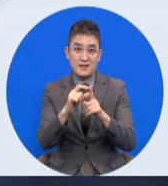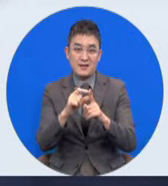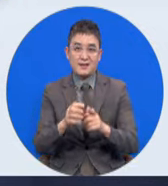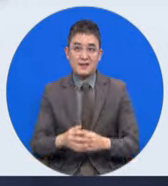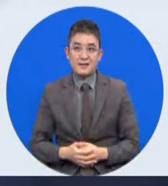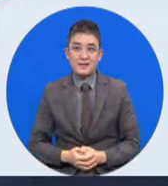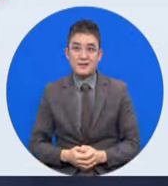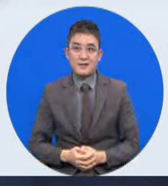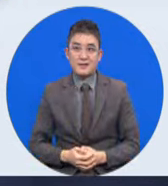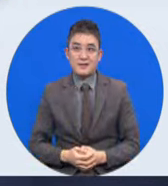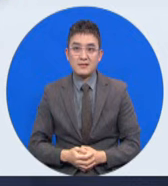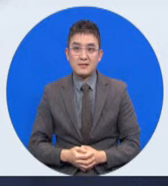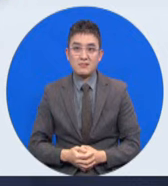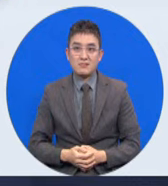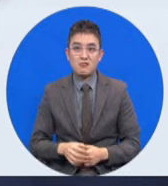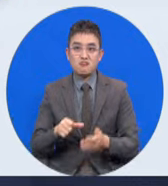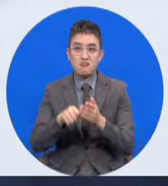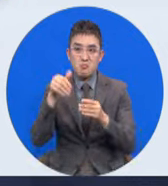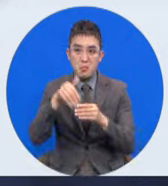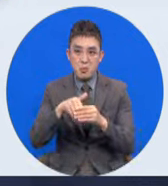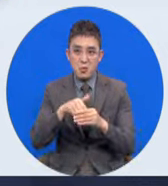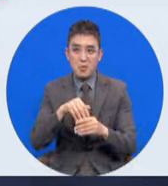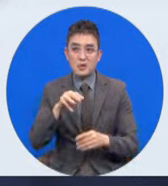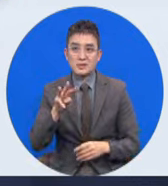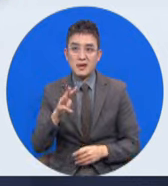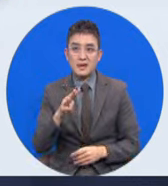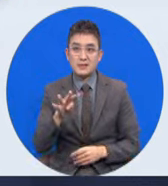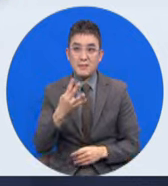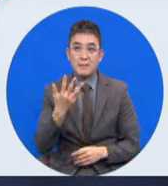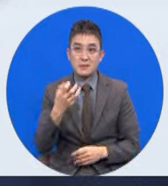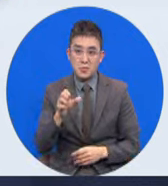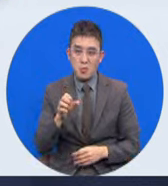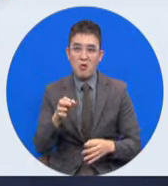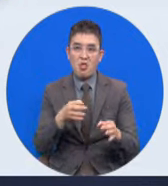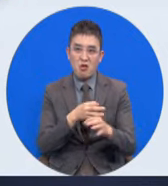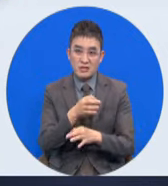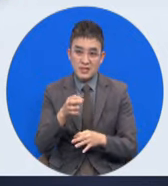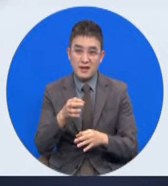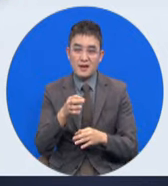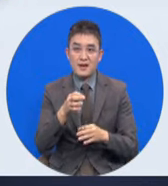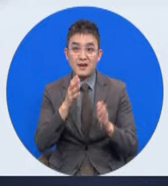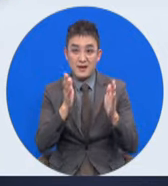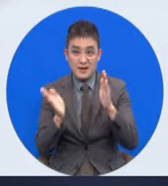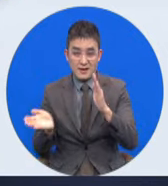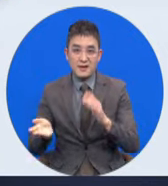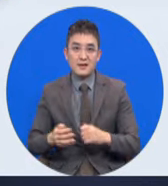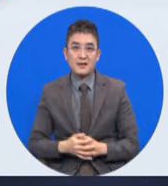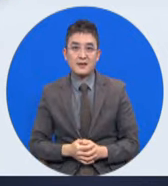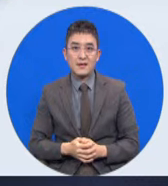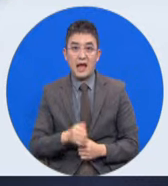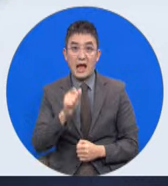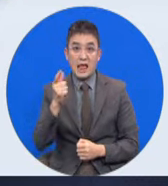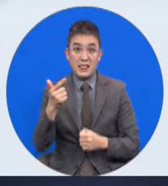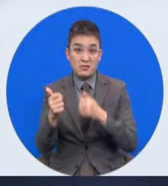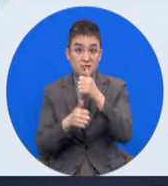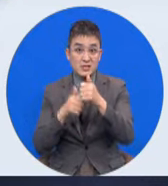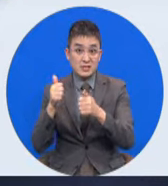투표 485차례, 경제 427차례 등등등등등. 자, 반면 한동훈